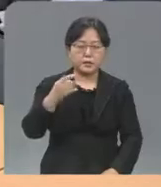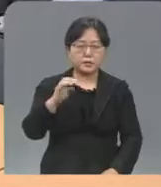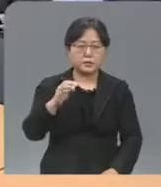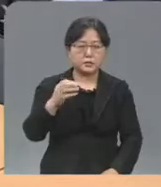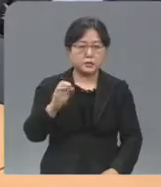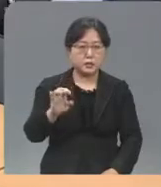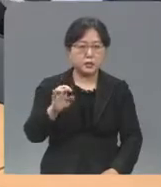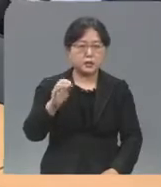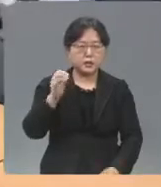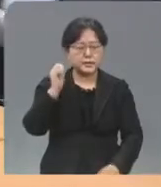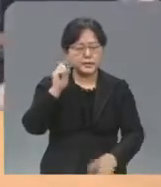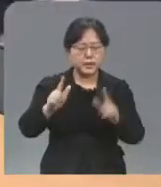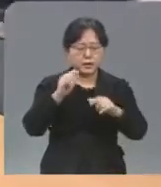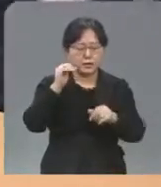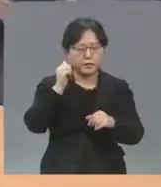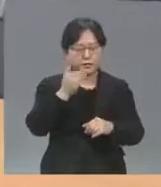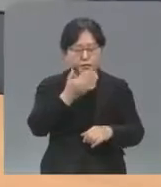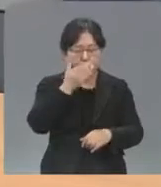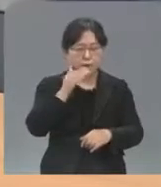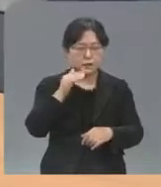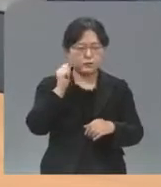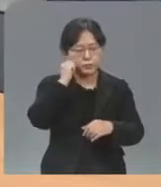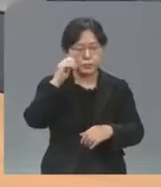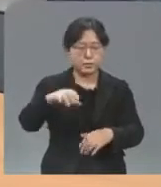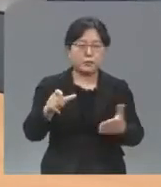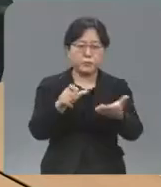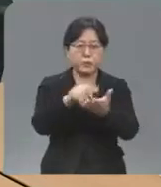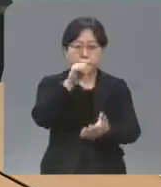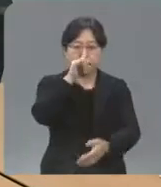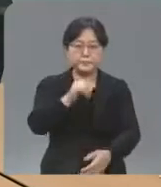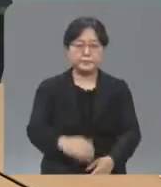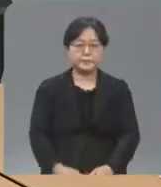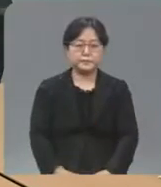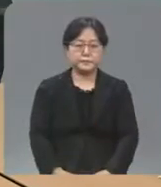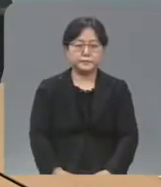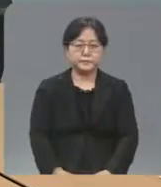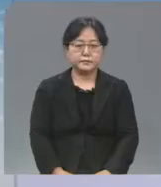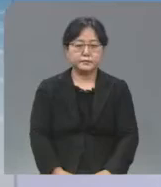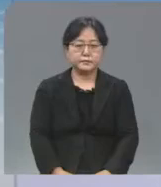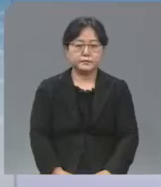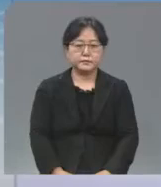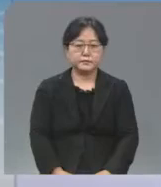규모의 생활형 숙박 시설을 포함시켰습니다.